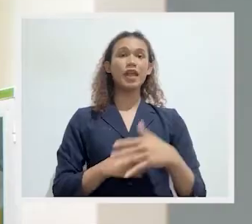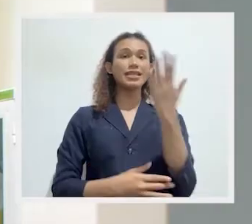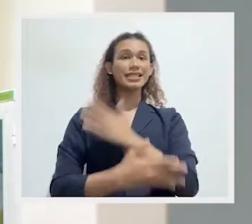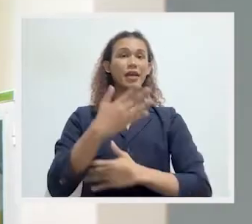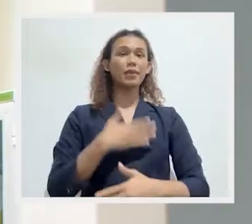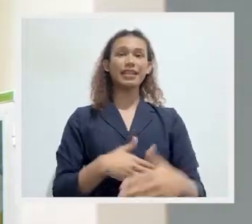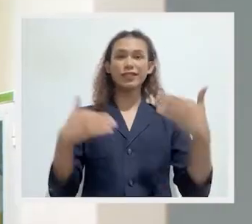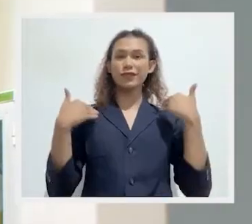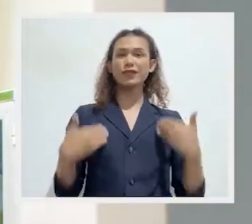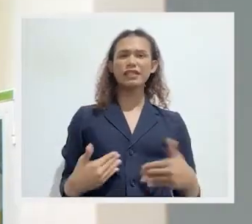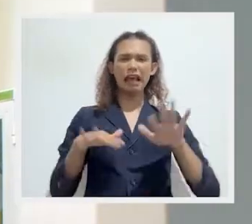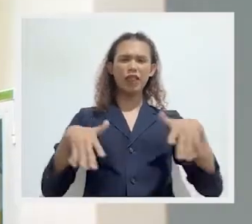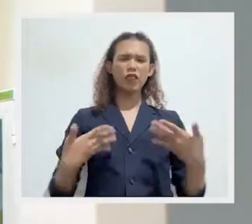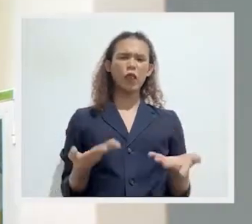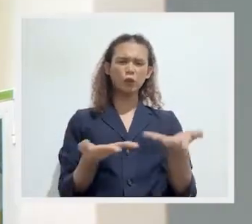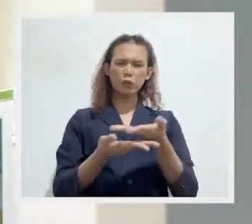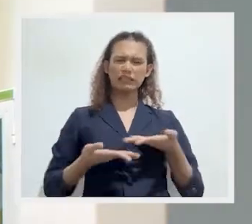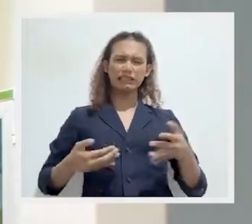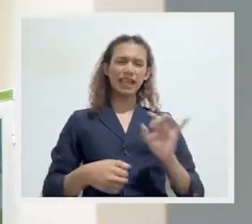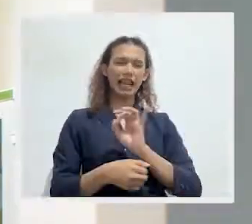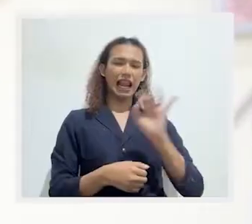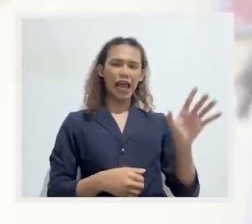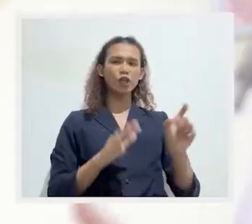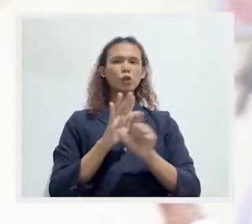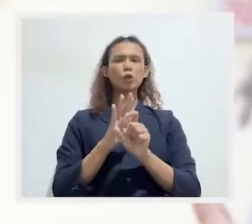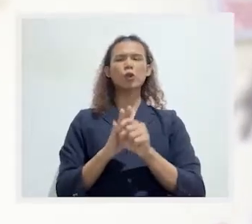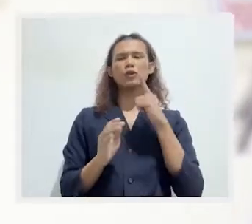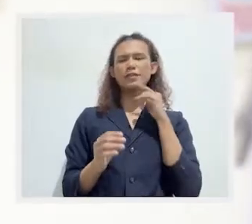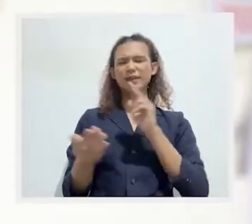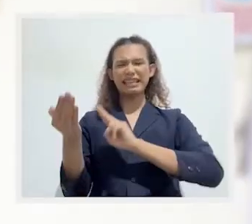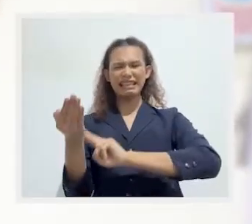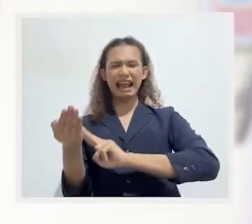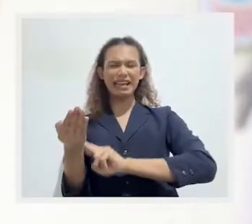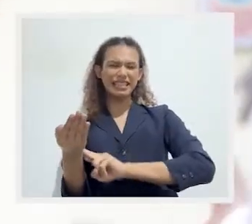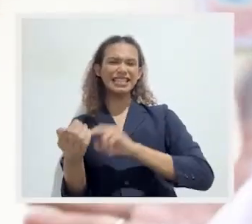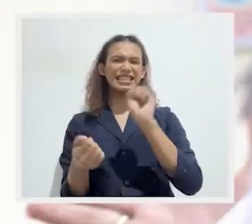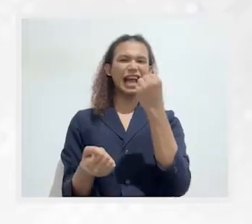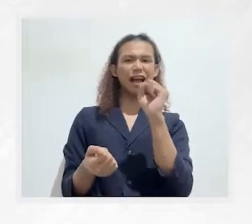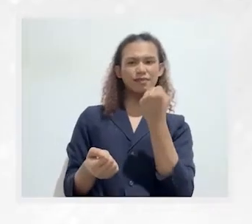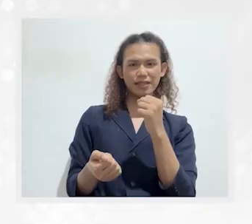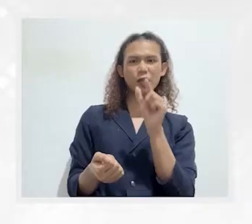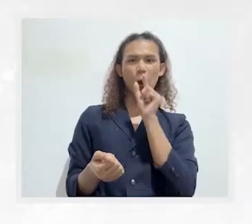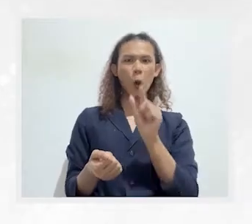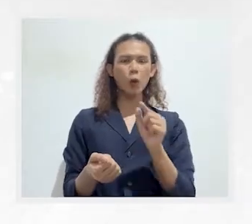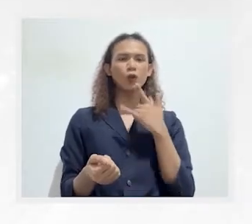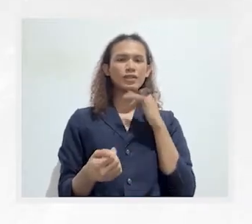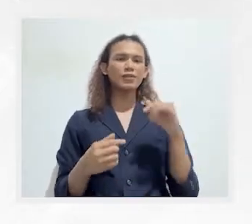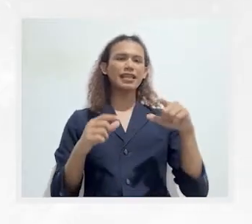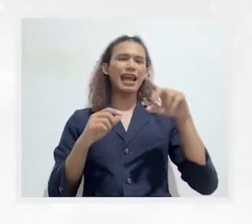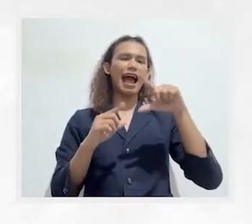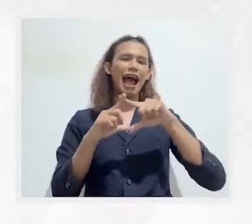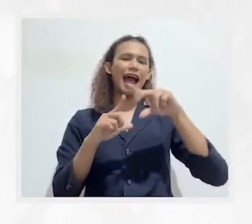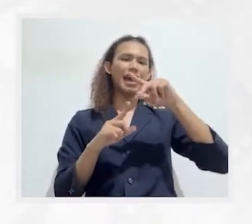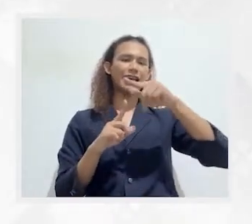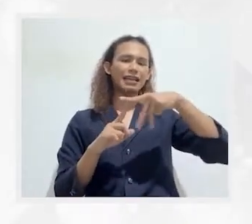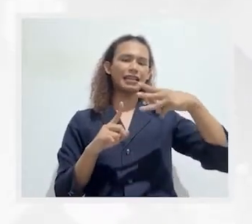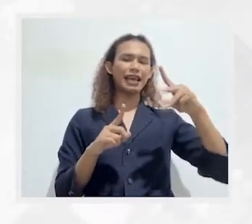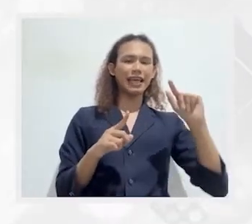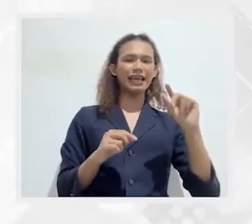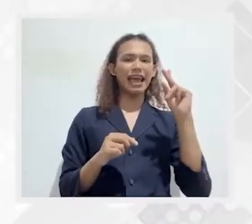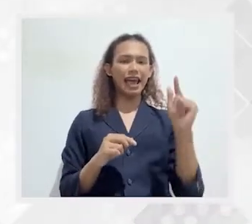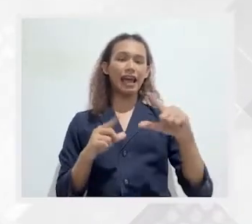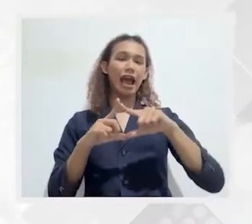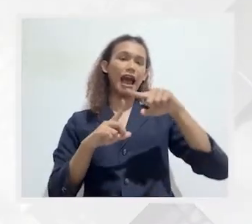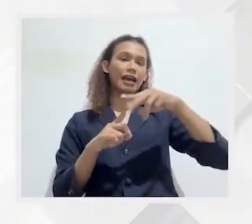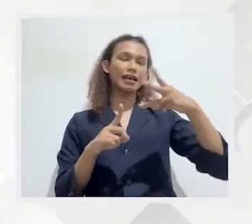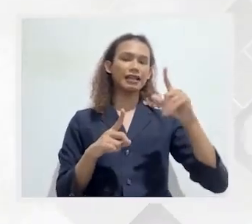Pada disabilitas fisik atau kondisi tertentu, di mana pengukuran nadi tidak dapat dilakukan pada bagian ekstremitas seperti